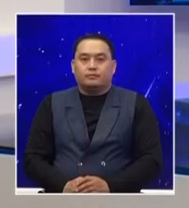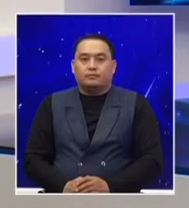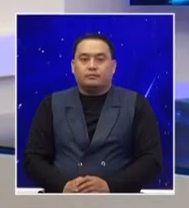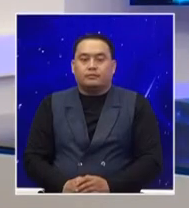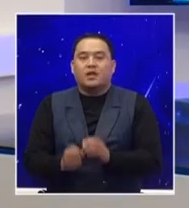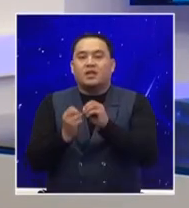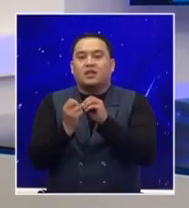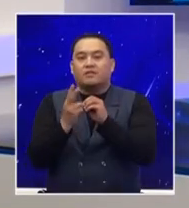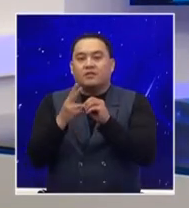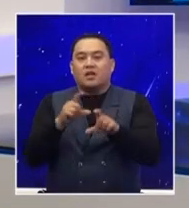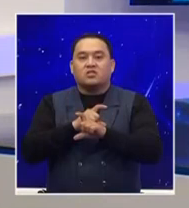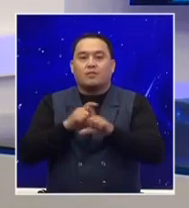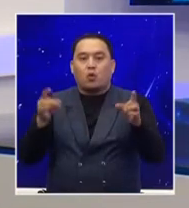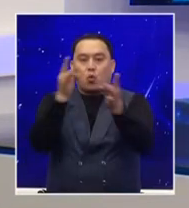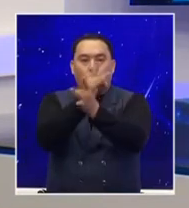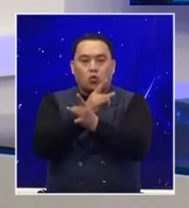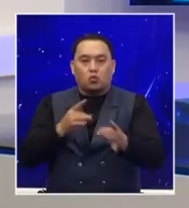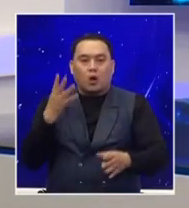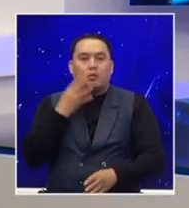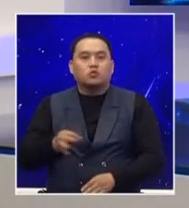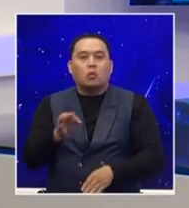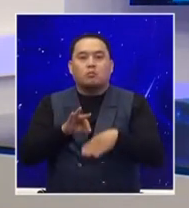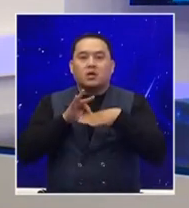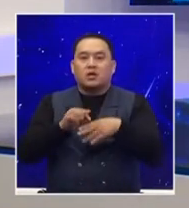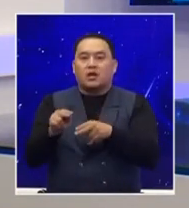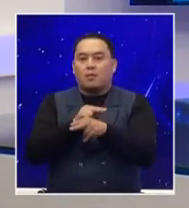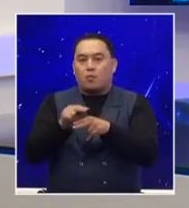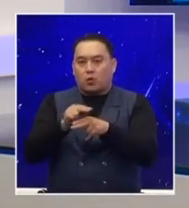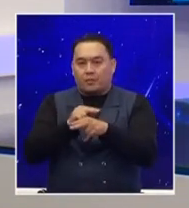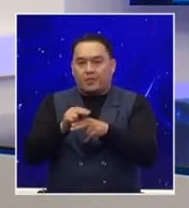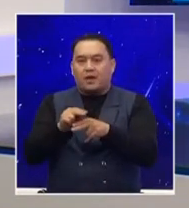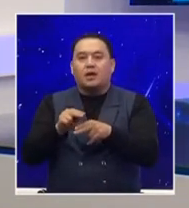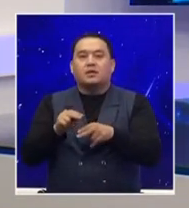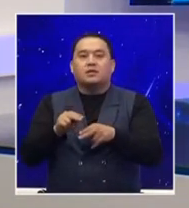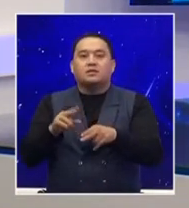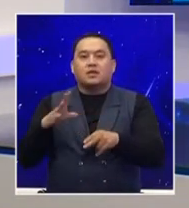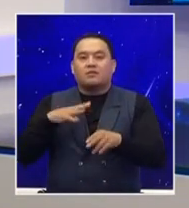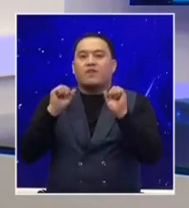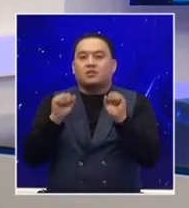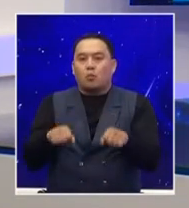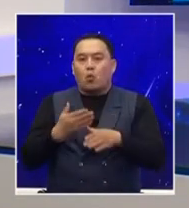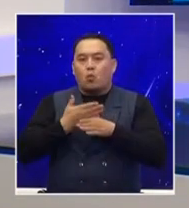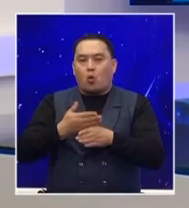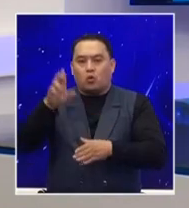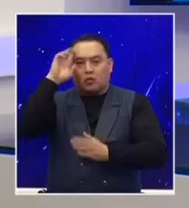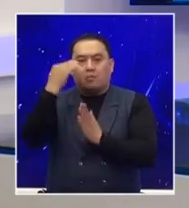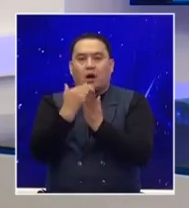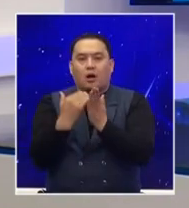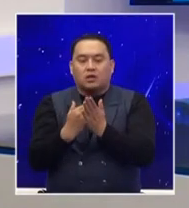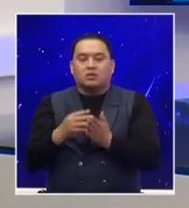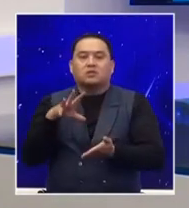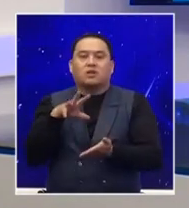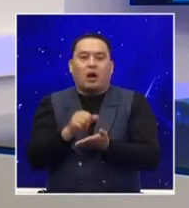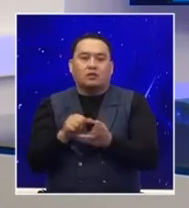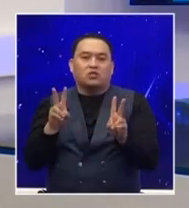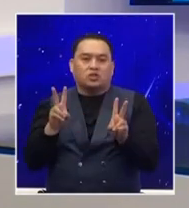На 12 объектах культуры Алматинской области проведут капитальный ремонт. Реконструкция стала возможной благодаря госпрограмме «Дорожная